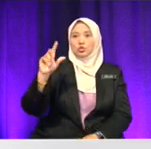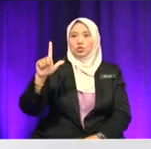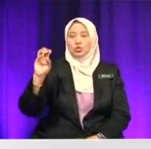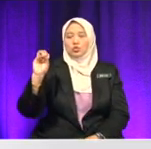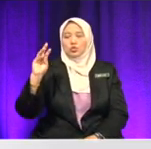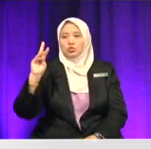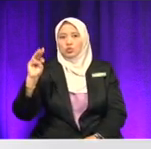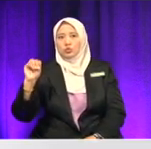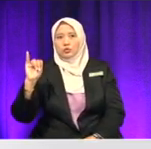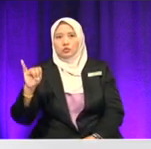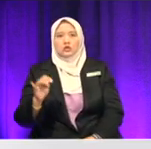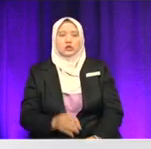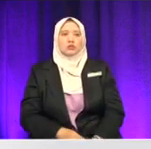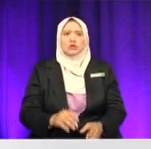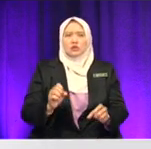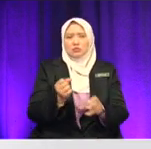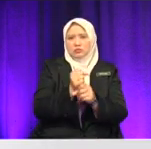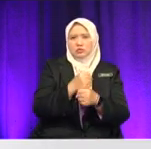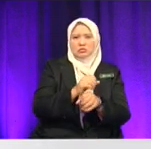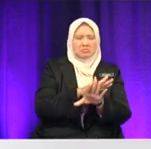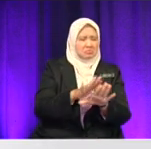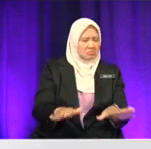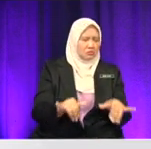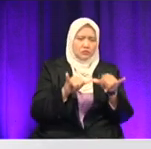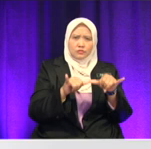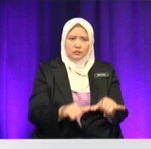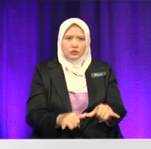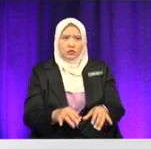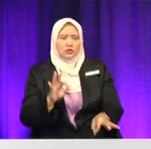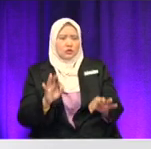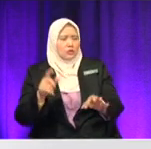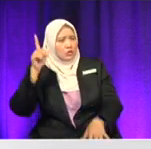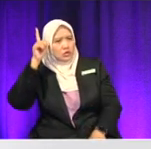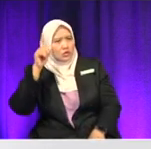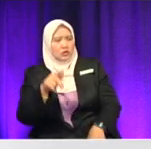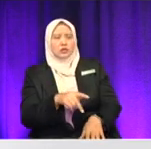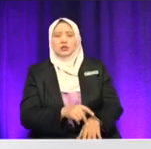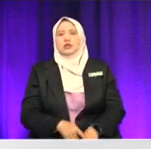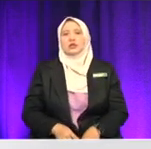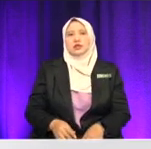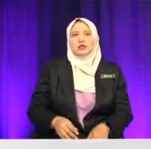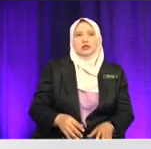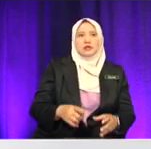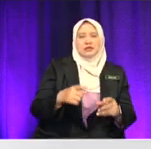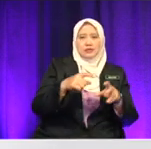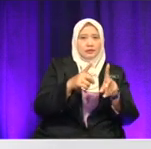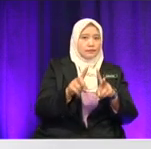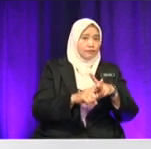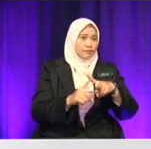yang bentuk tidak tetap, paramecium yang bentuk seperti slipper. Amoeba cara pemakanan dia menggunakan